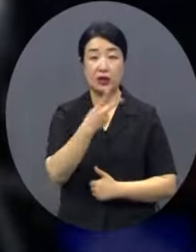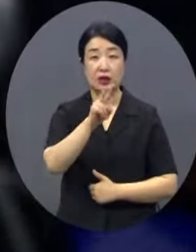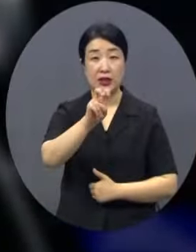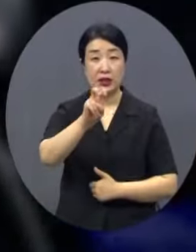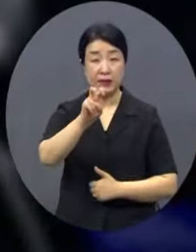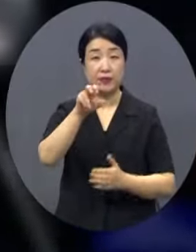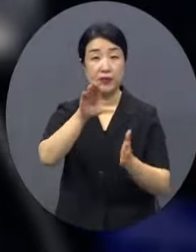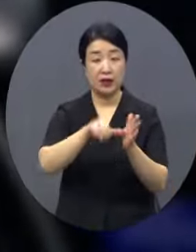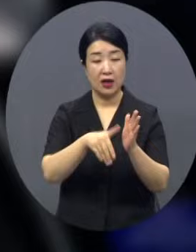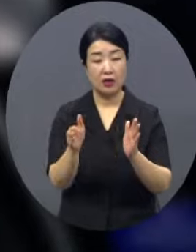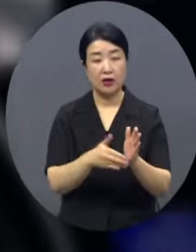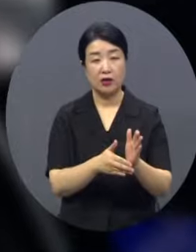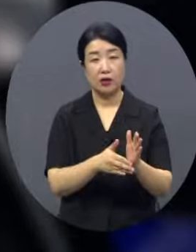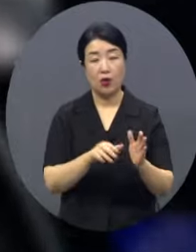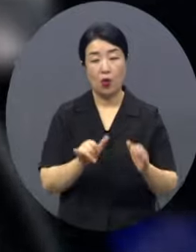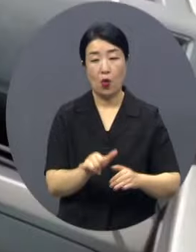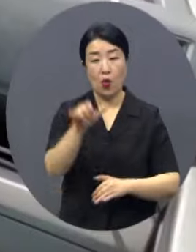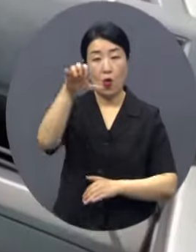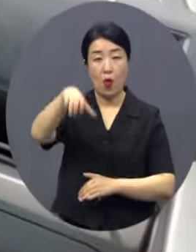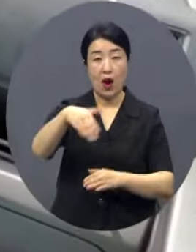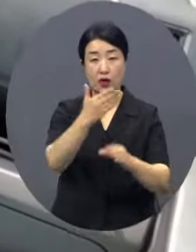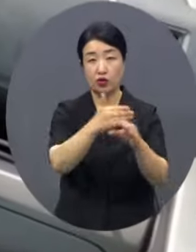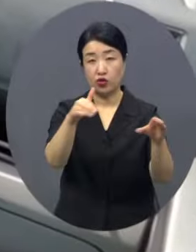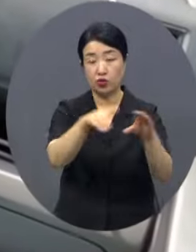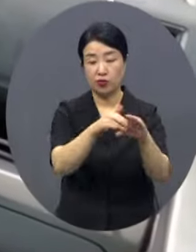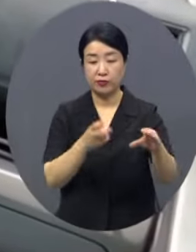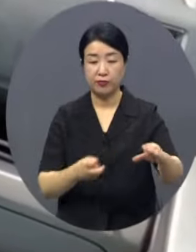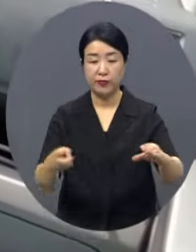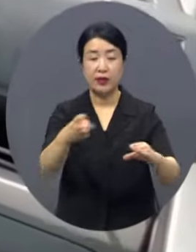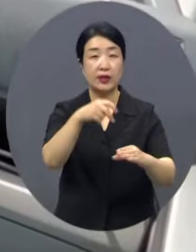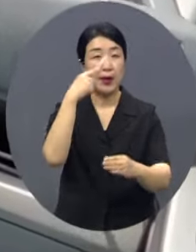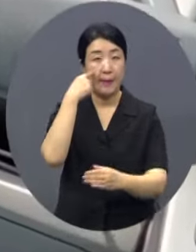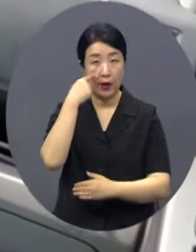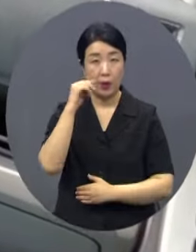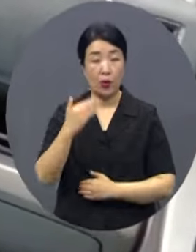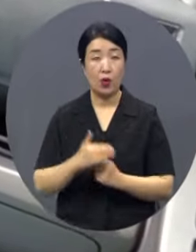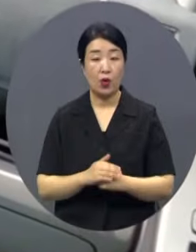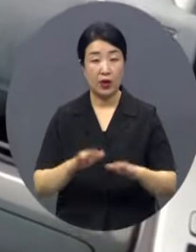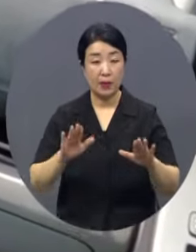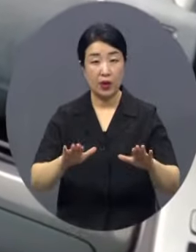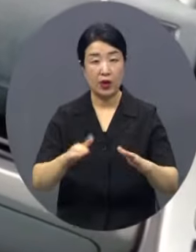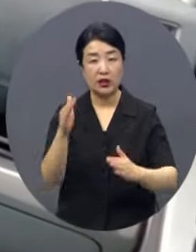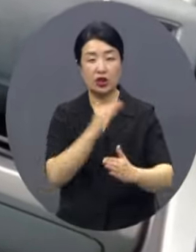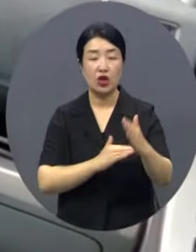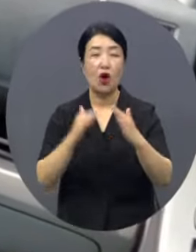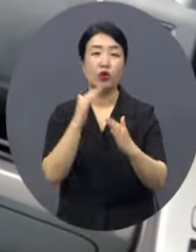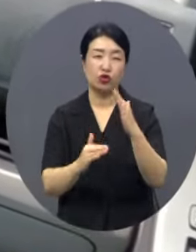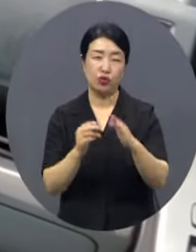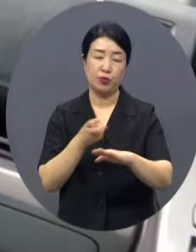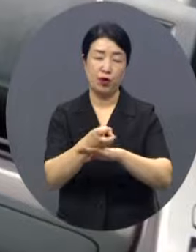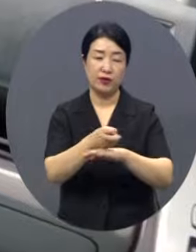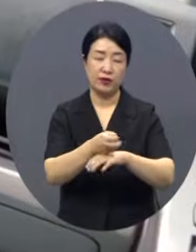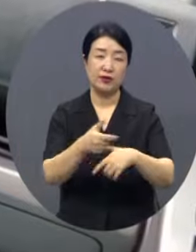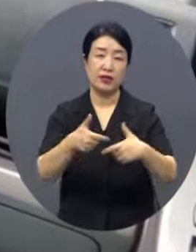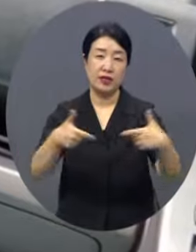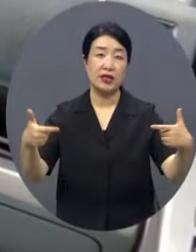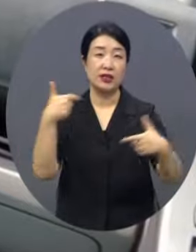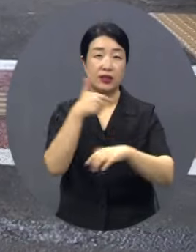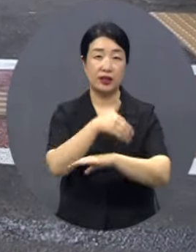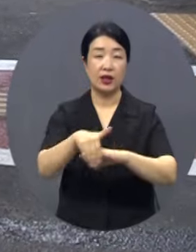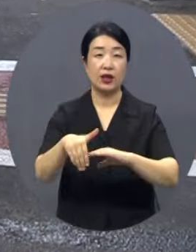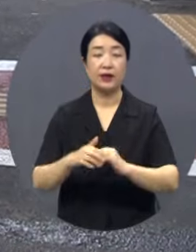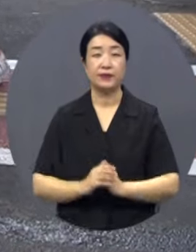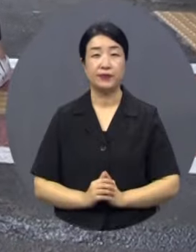2020년에는 공항과 중문 관광단지를 잇는 셔틀버스가 운행됐고, 이번에 정규버스 노선으로 범위를 확대한 겁니다.